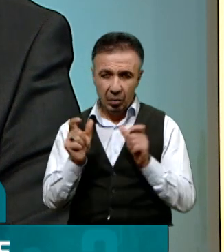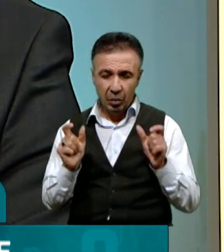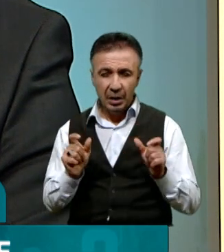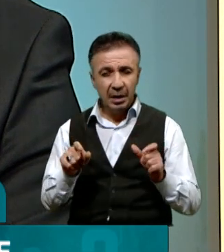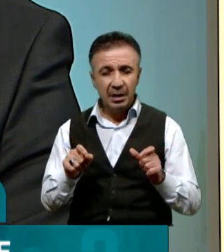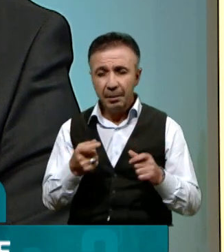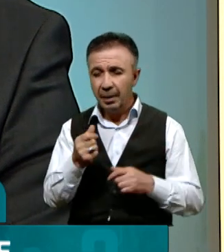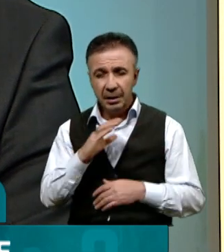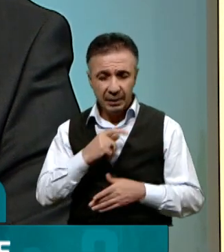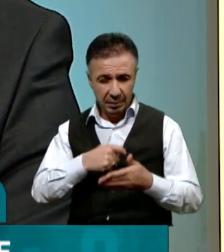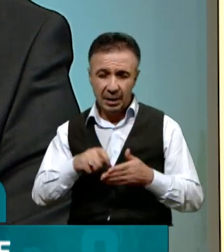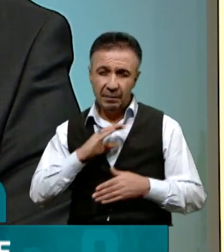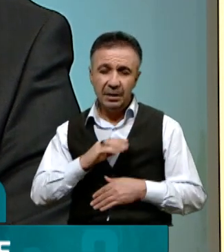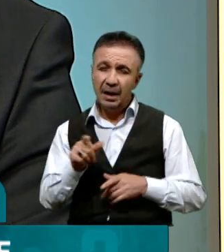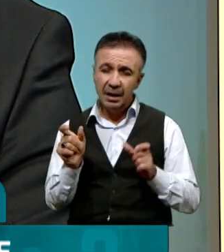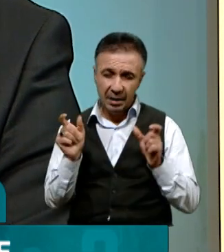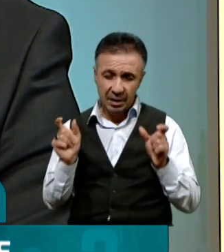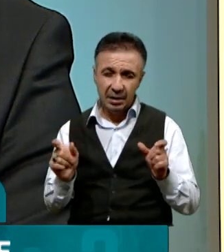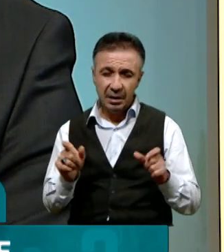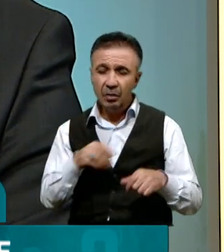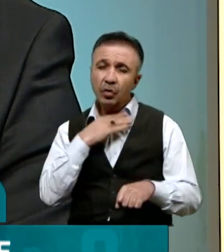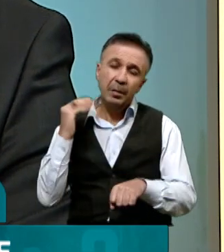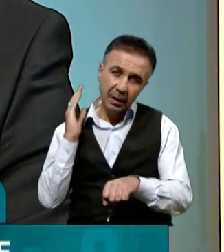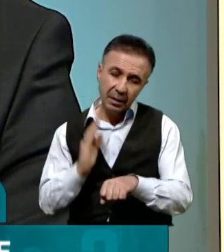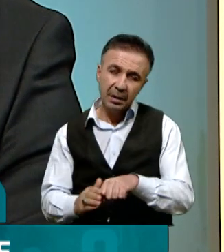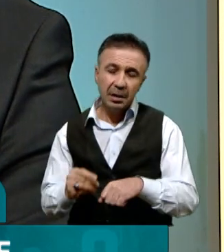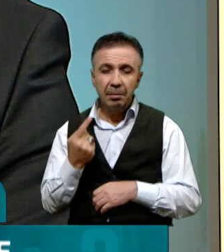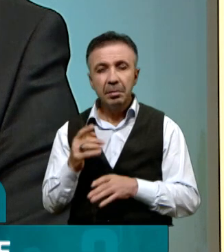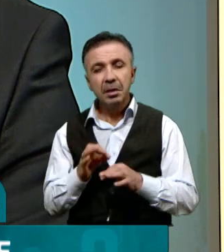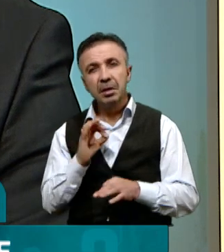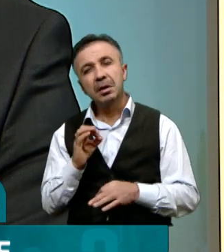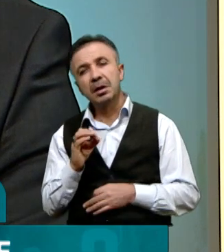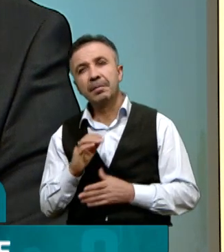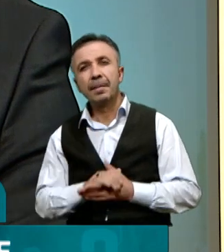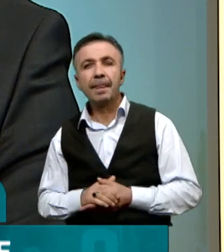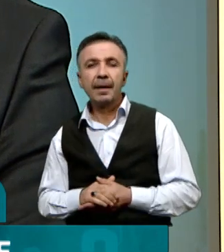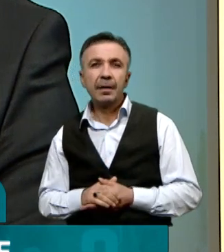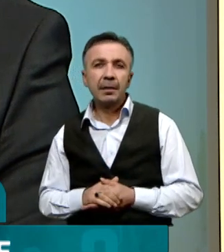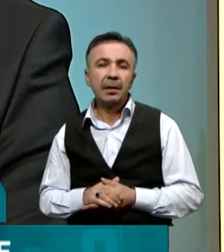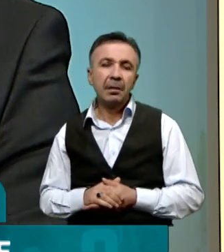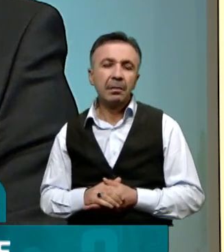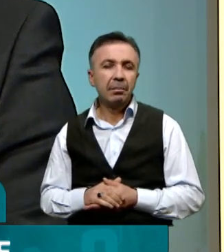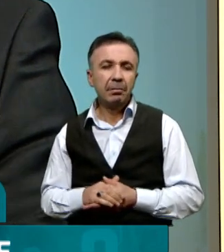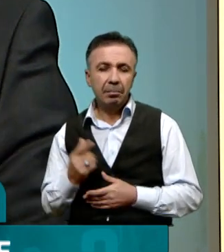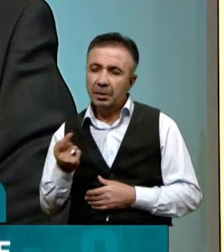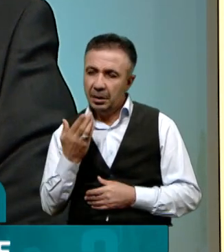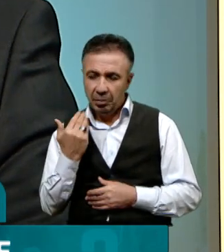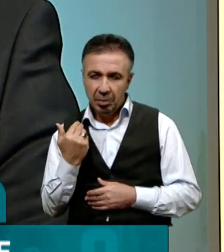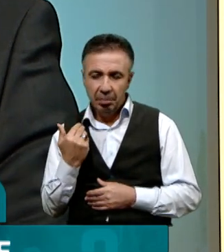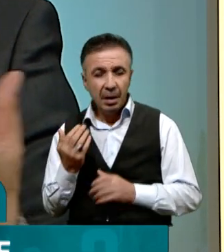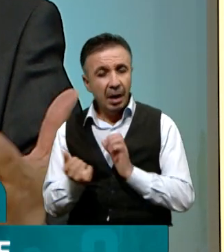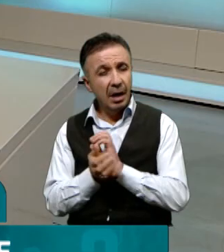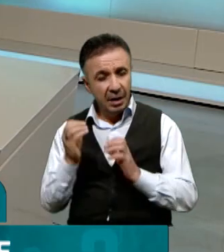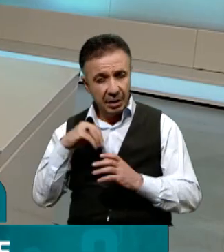kesmekle yükümlüyse her ikisi de keser. Yani burada illa bir kişi, birkaç kişi diye bir şey yok. Belki aile